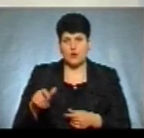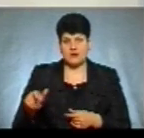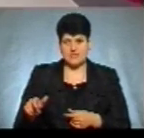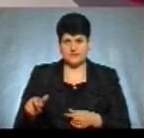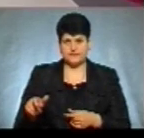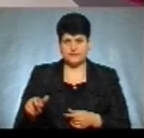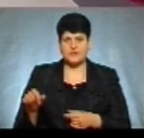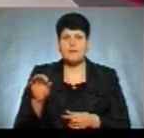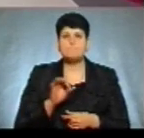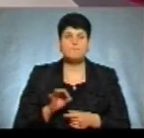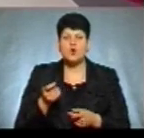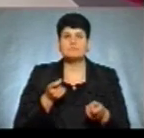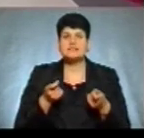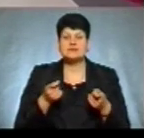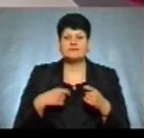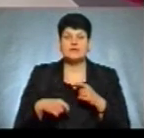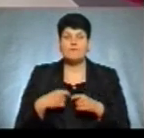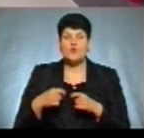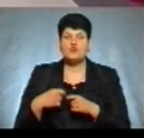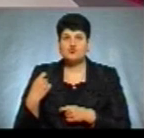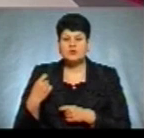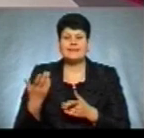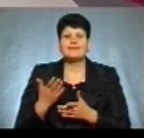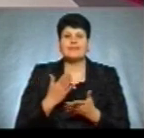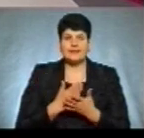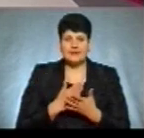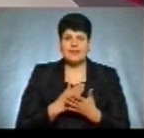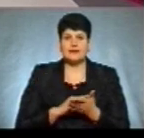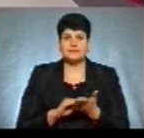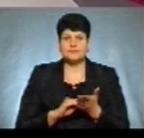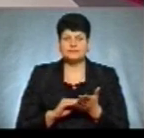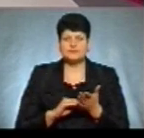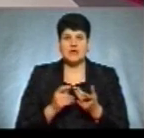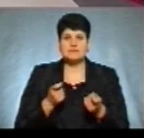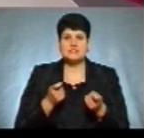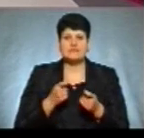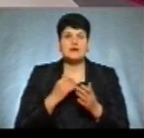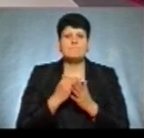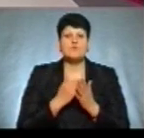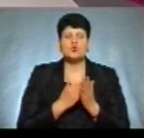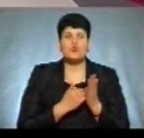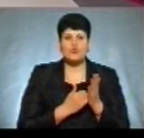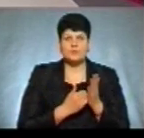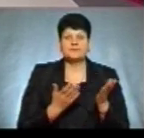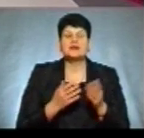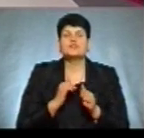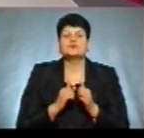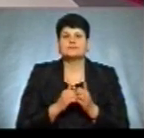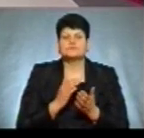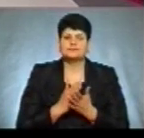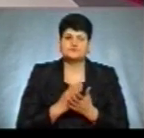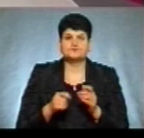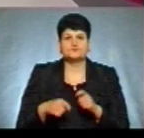Про адміністративних правопорушеннях, які є, складаються адміністративні протоколи. Які найчастіше, можливо, є